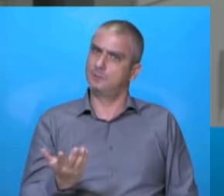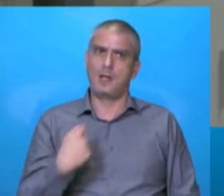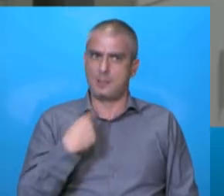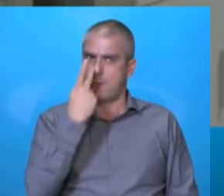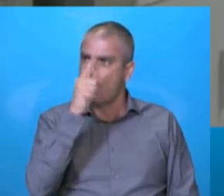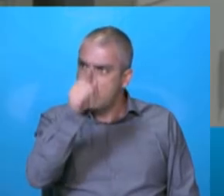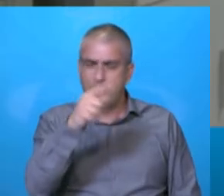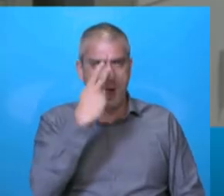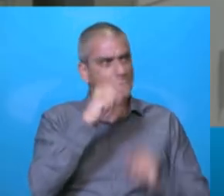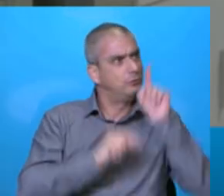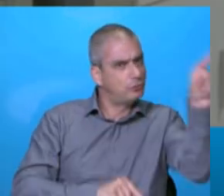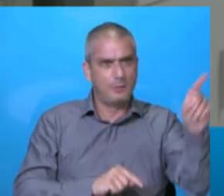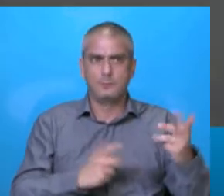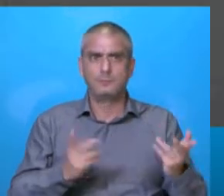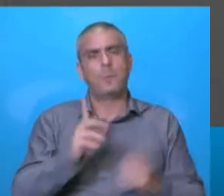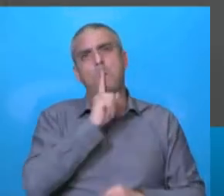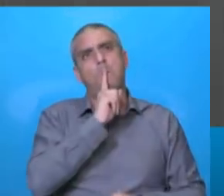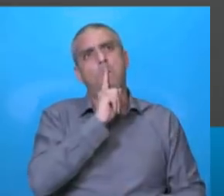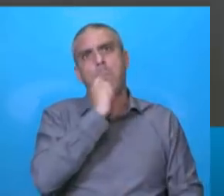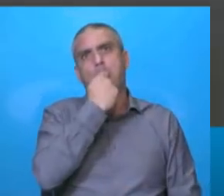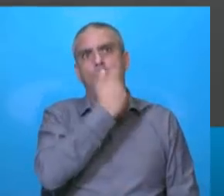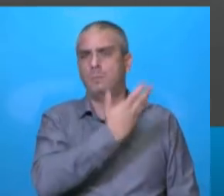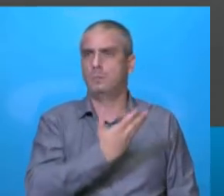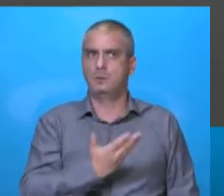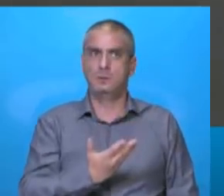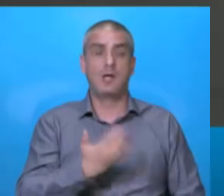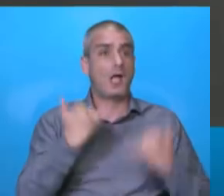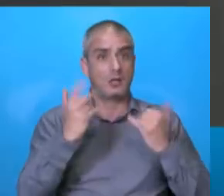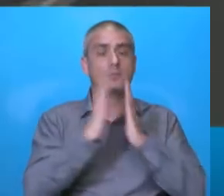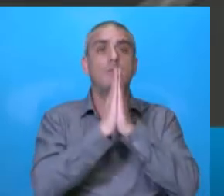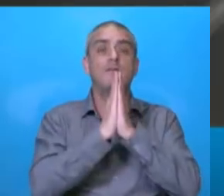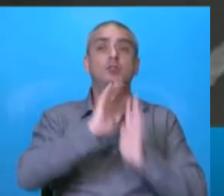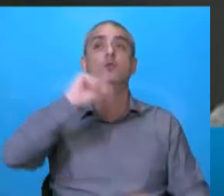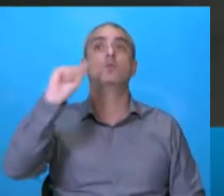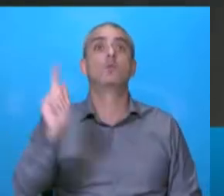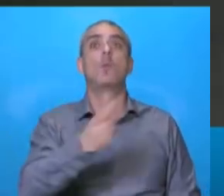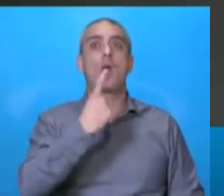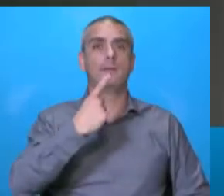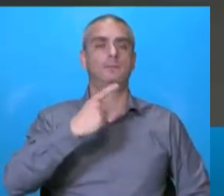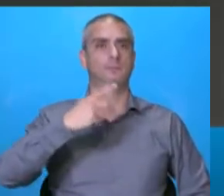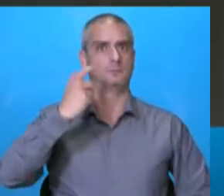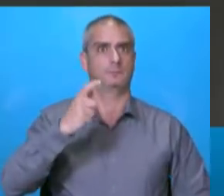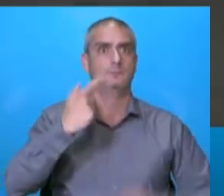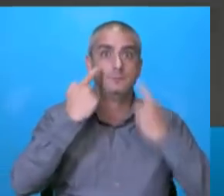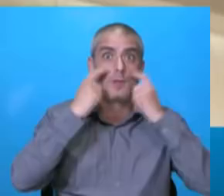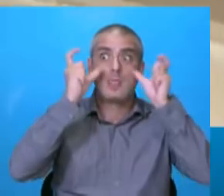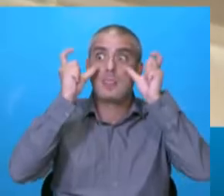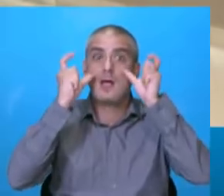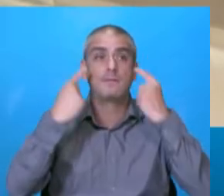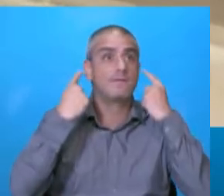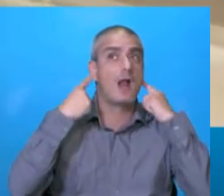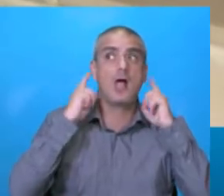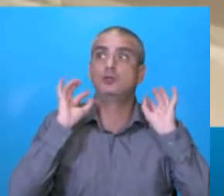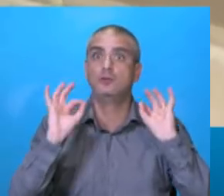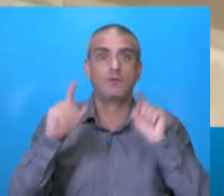ראינו אותו שם וזה. הם שמרו את זה לעצמם. היום היא מבקשת מכולנו לפתוח היטב את העיניים והאוזניים,